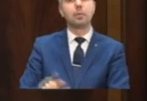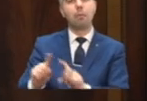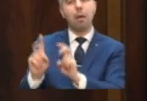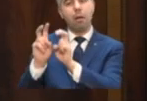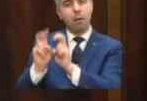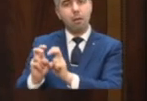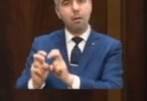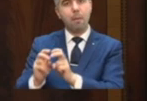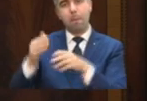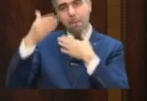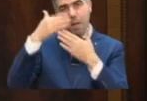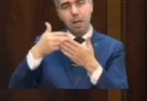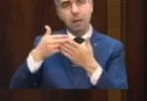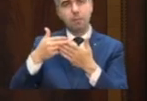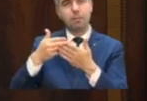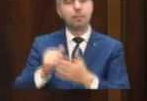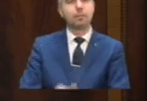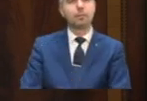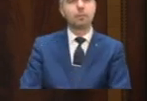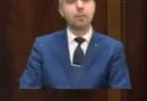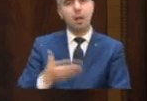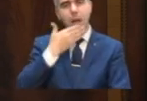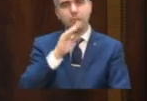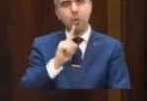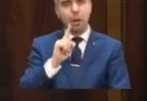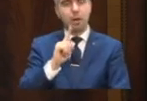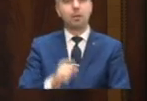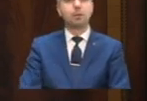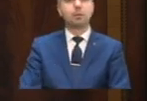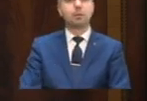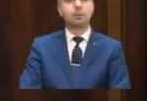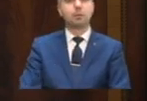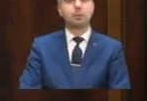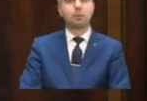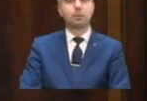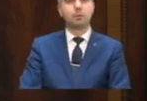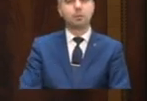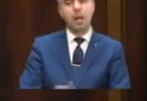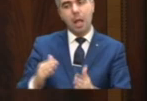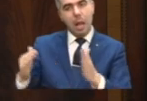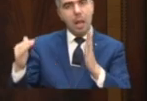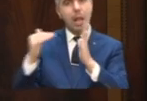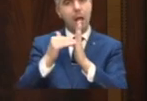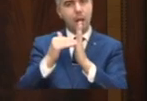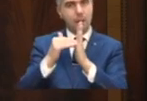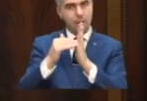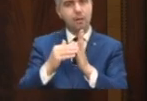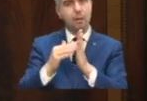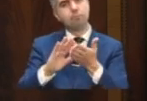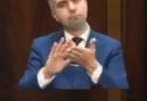في المغرب في هاد القطاعات، ولكن الحمد لله في هاد الأخير وصلنا